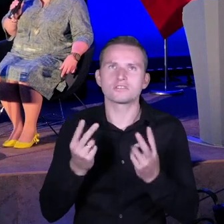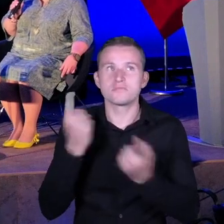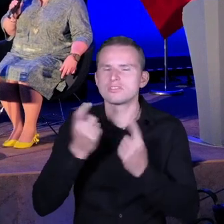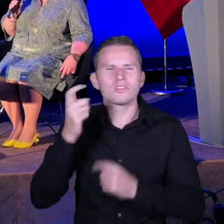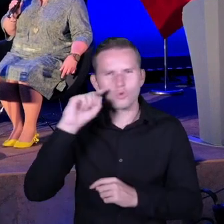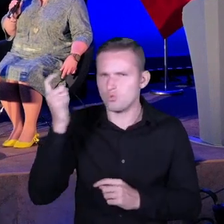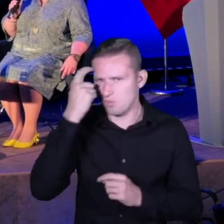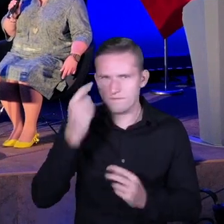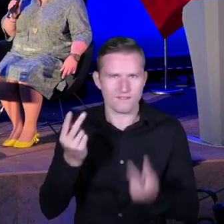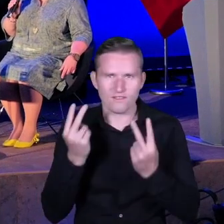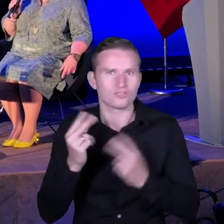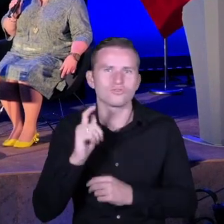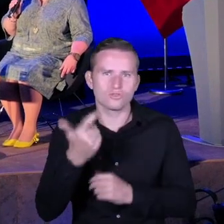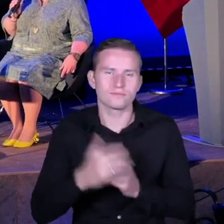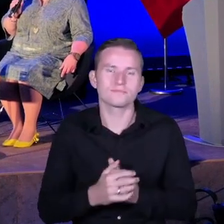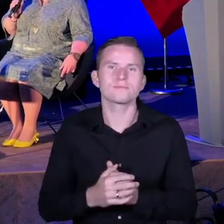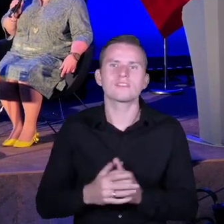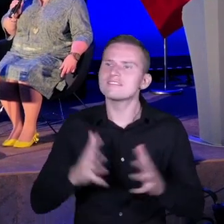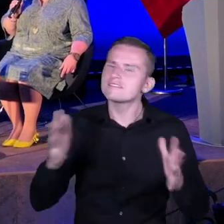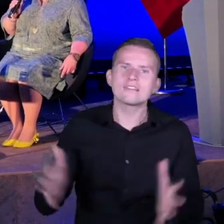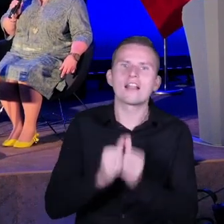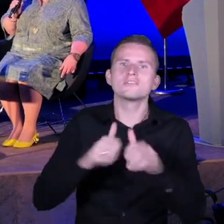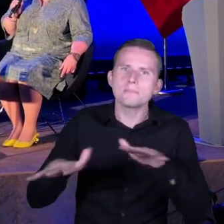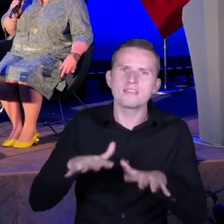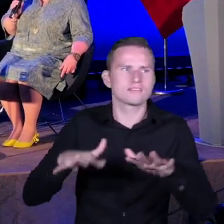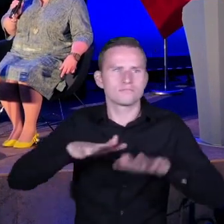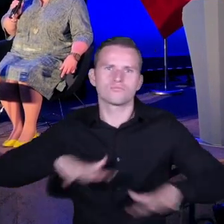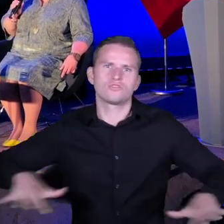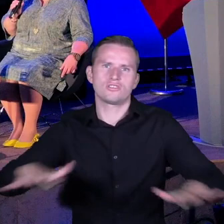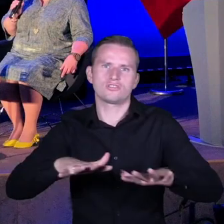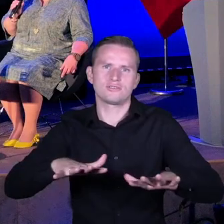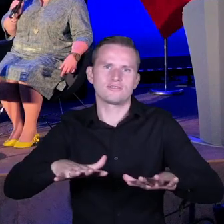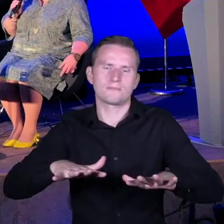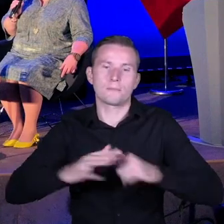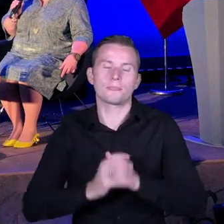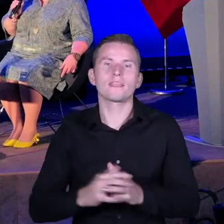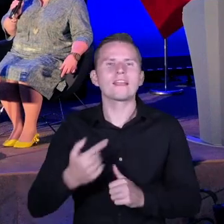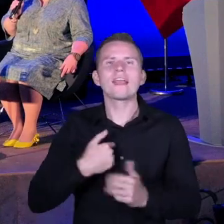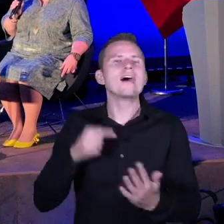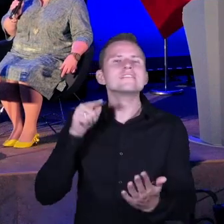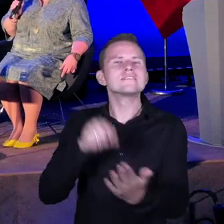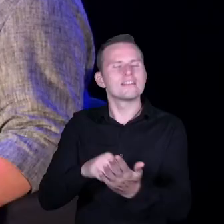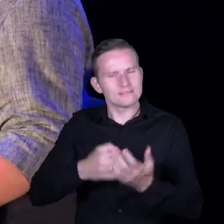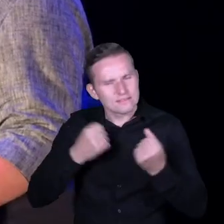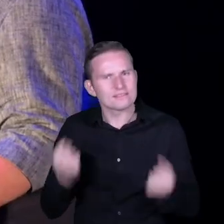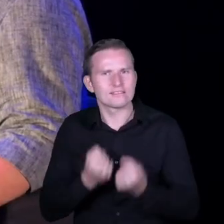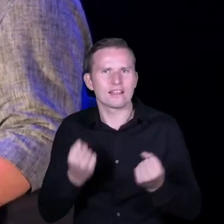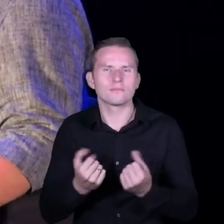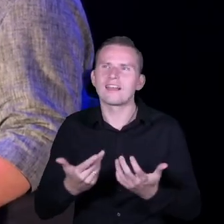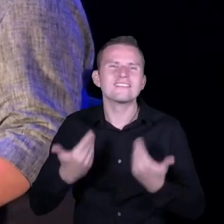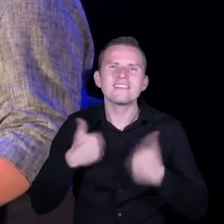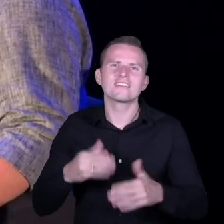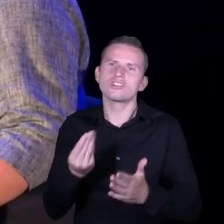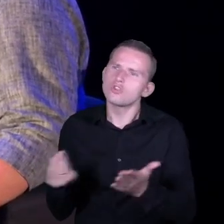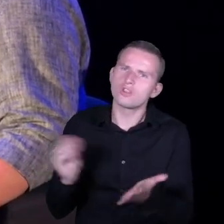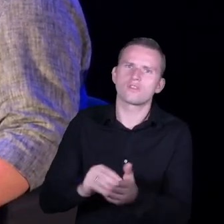starcie, znalezienie na to miejsca i przestrzeni, tak? Moim celem było też zadbanie o to, żeby nie dokładać zadań, nie mnożyć